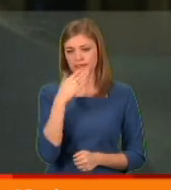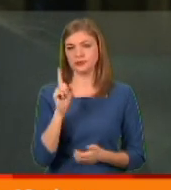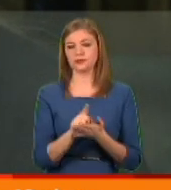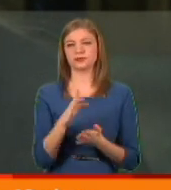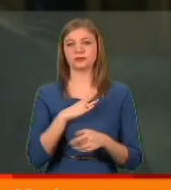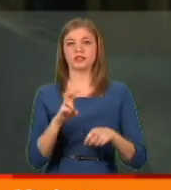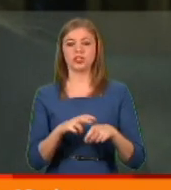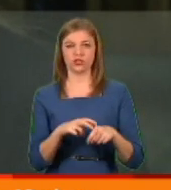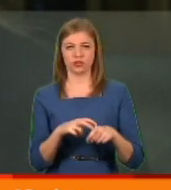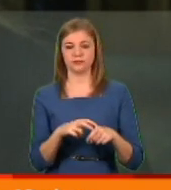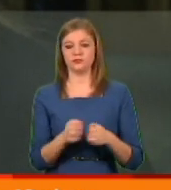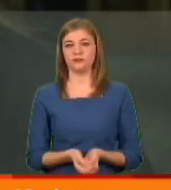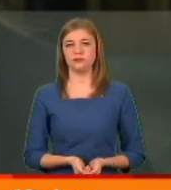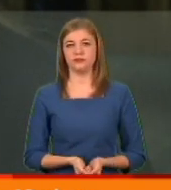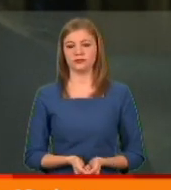була гречка.